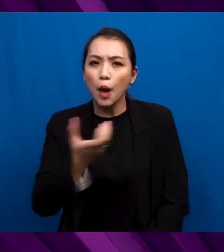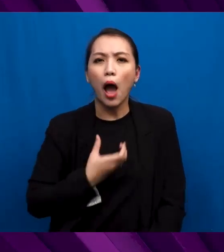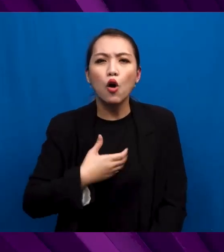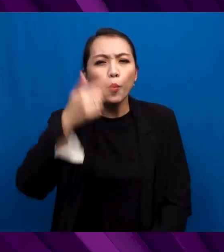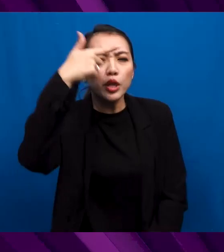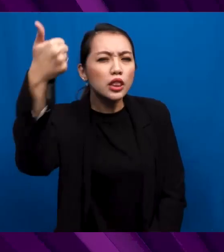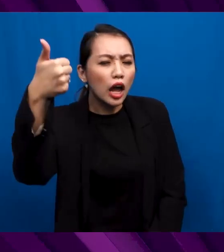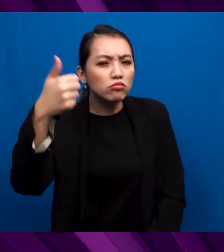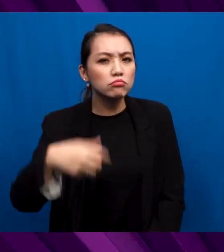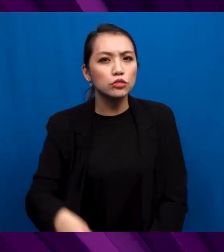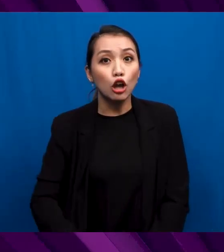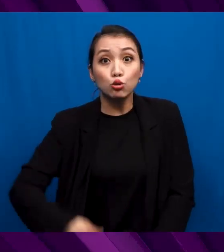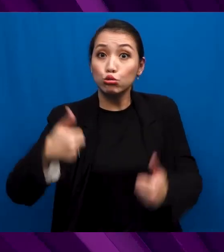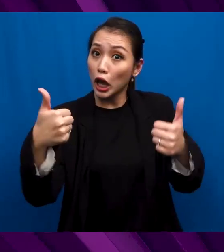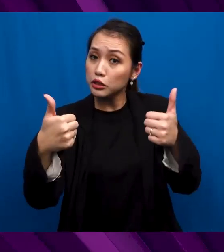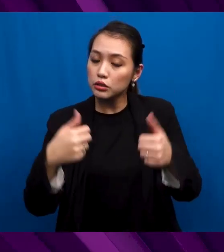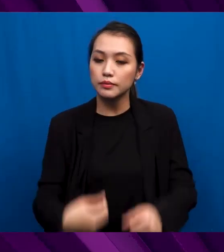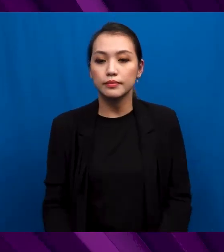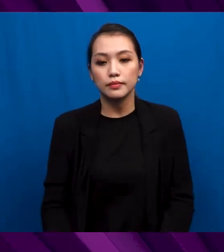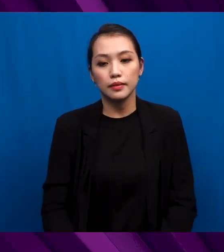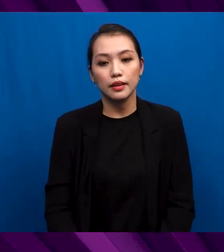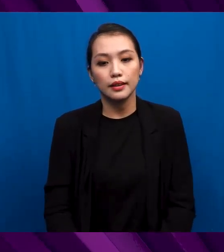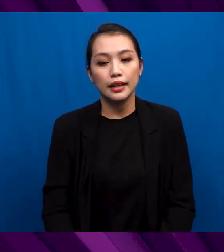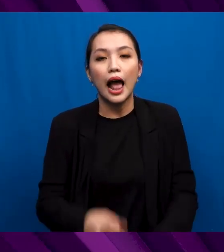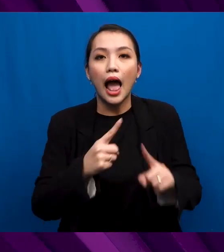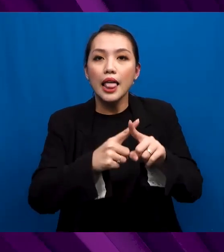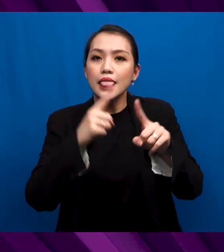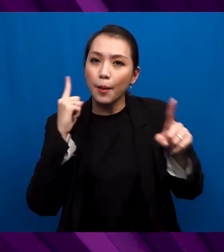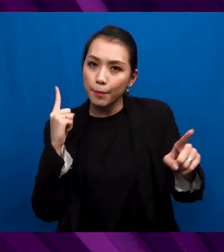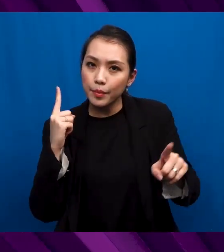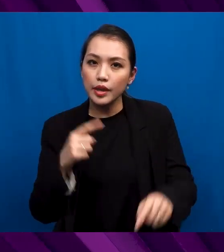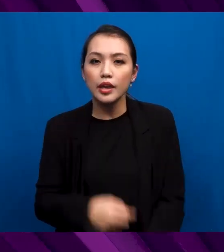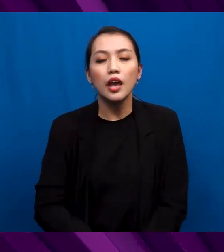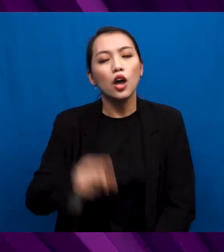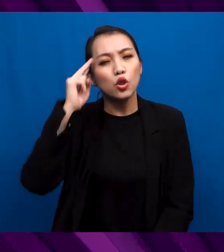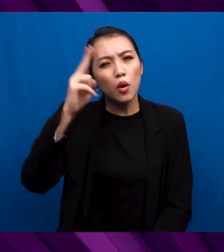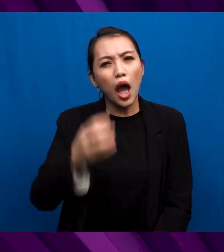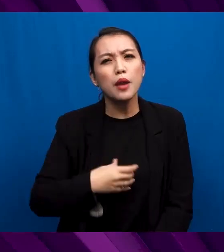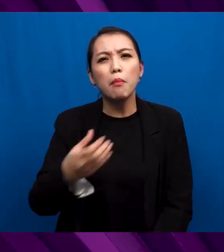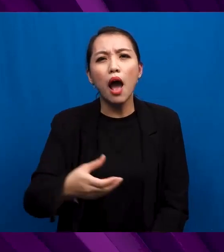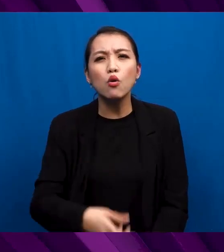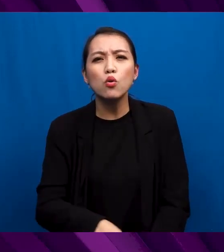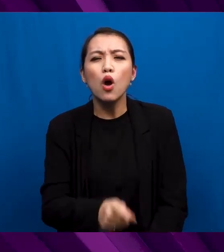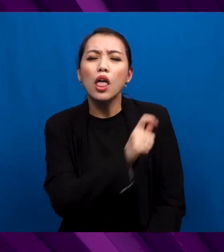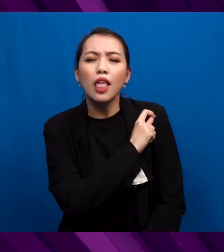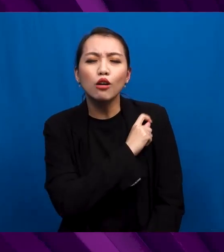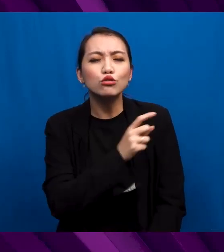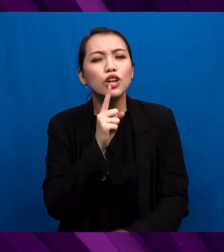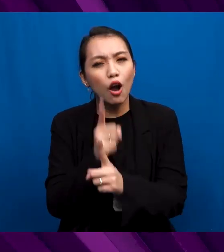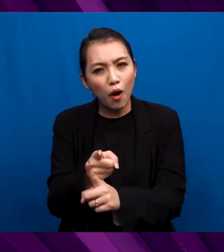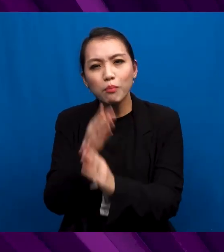hanya mau sukses. Tapi Tuhan meletakkan Tumim dulu, integritas di atas atau sebelum